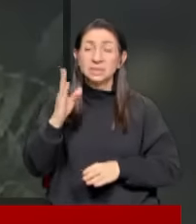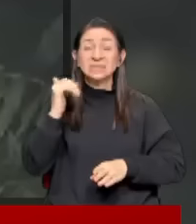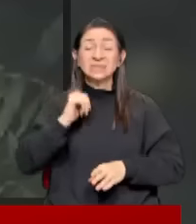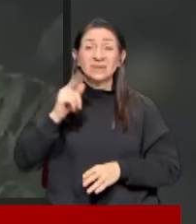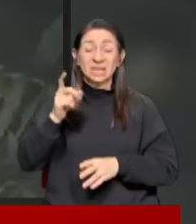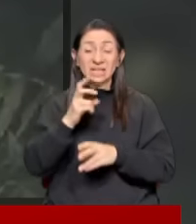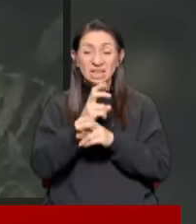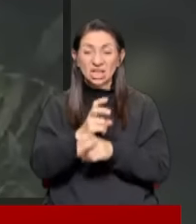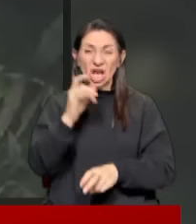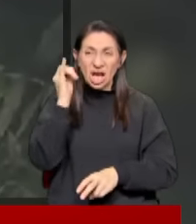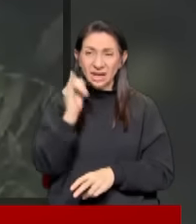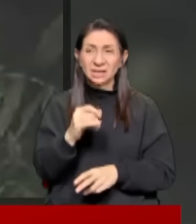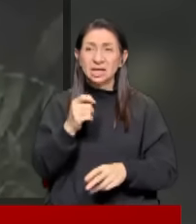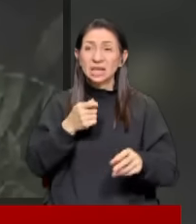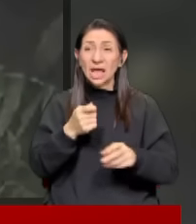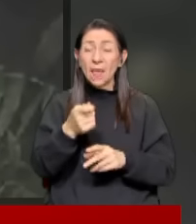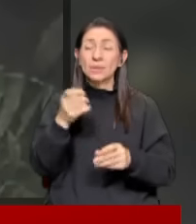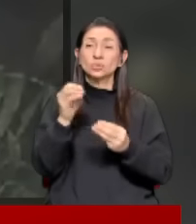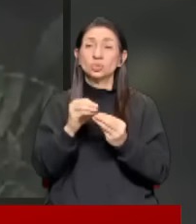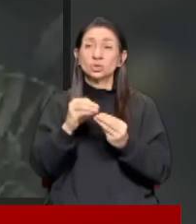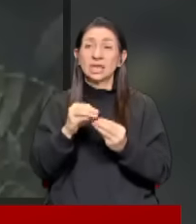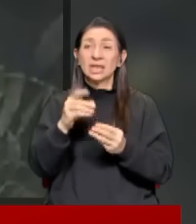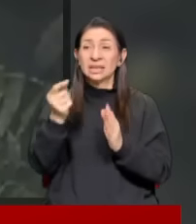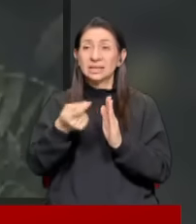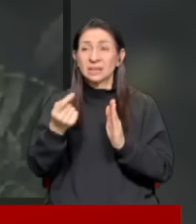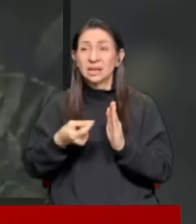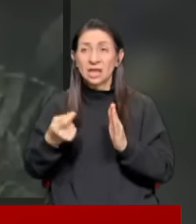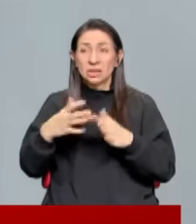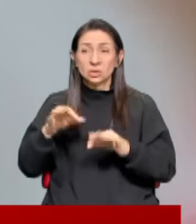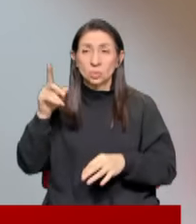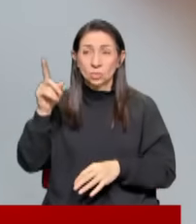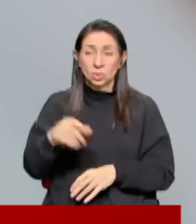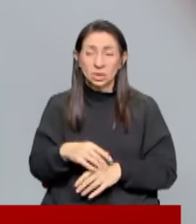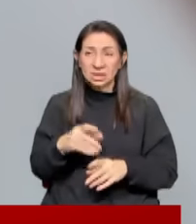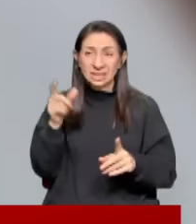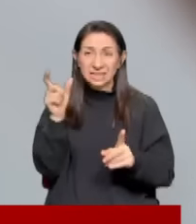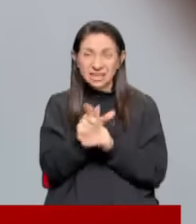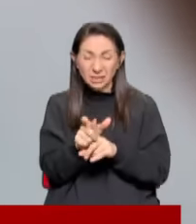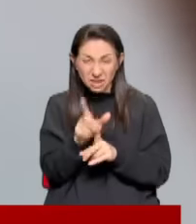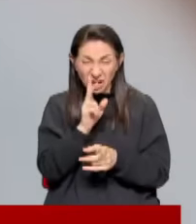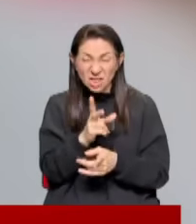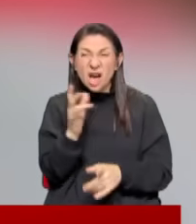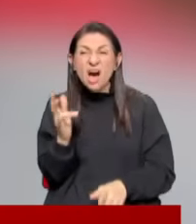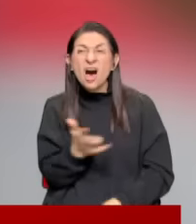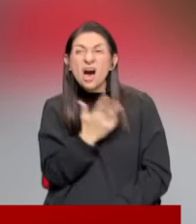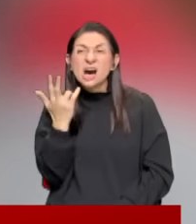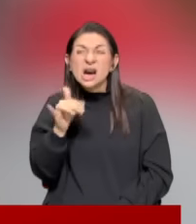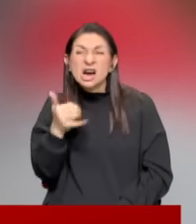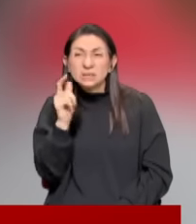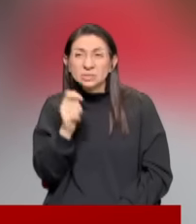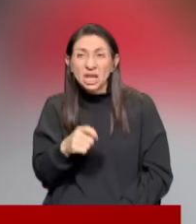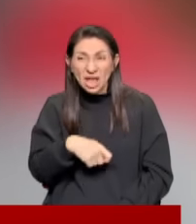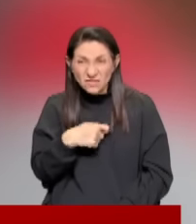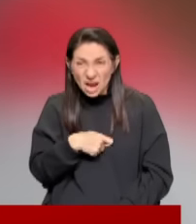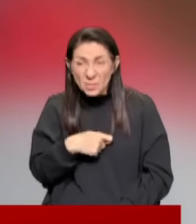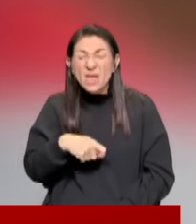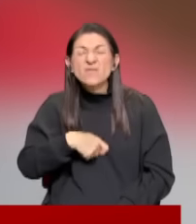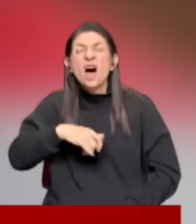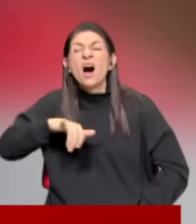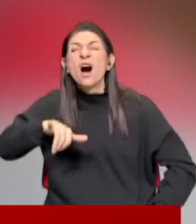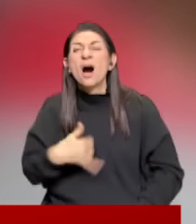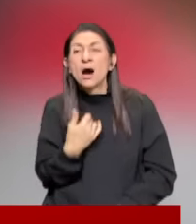Savcılık tehdit, hakaret, yaralama suçlarından iddianame hazırlıyor. Tedbir kararının anasını göreceksin. İftira mı?